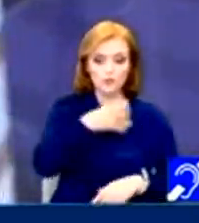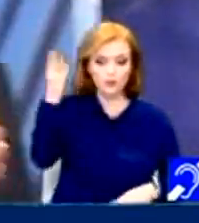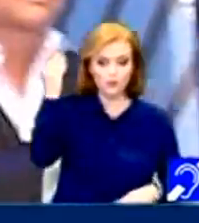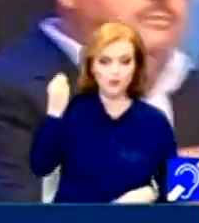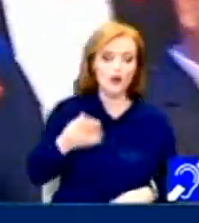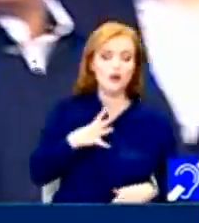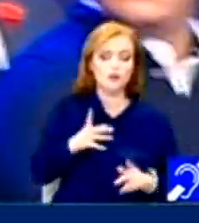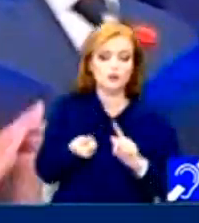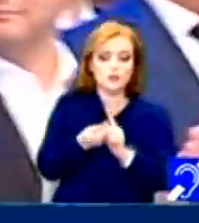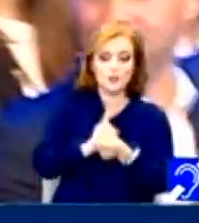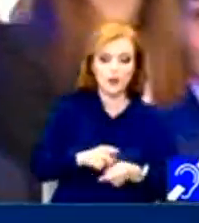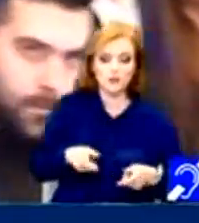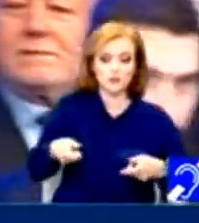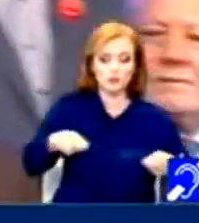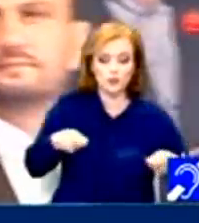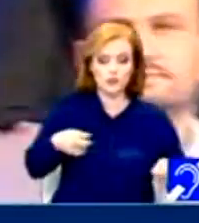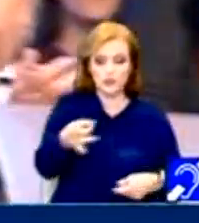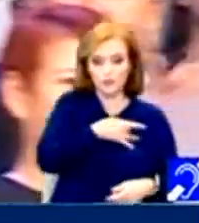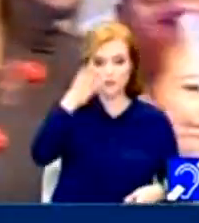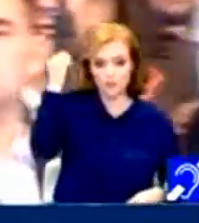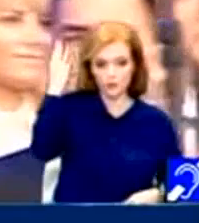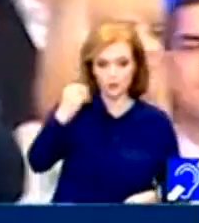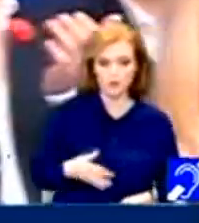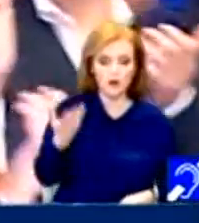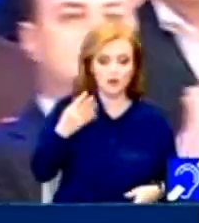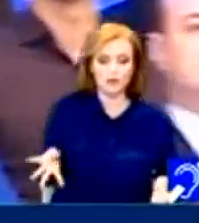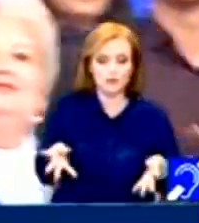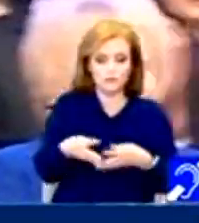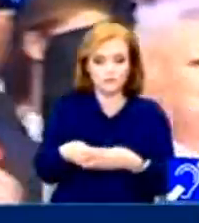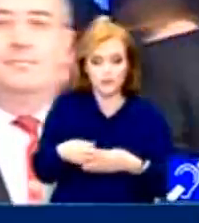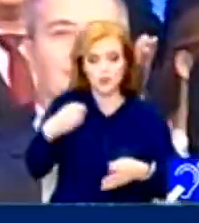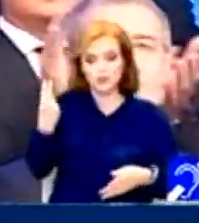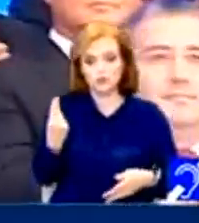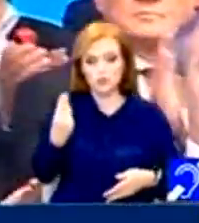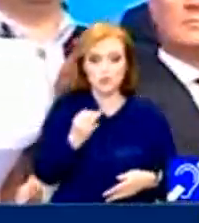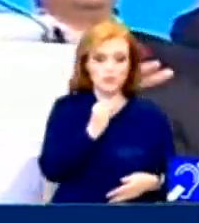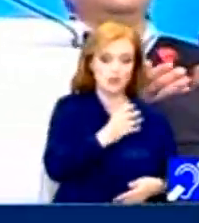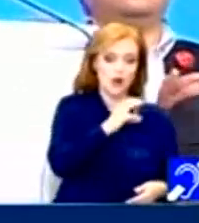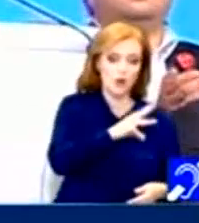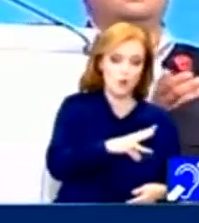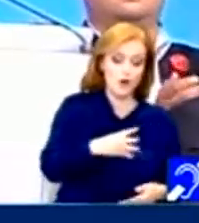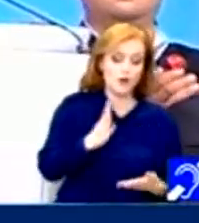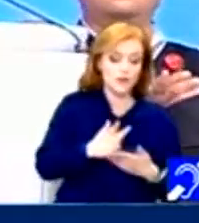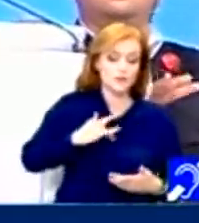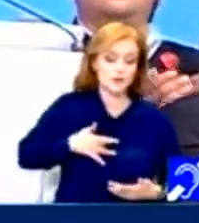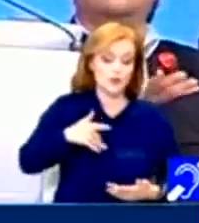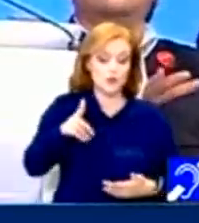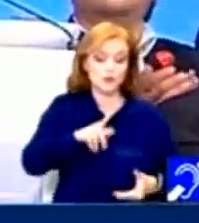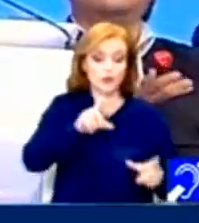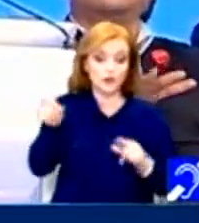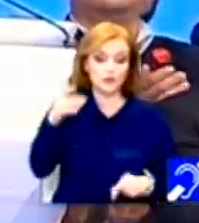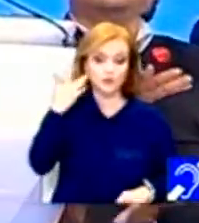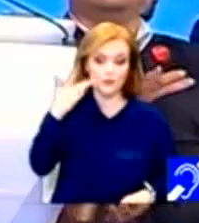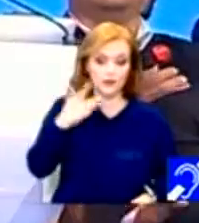imediat după preluarea puterii de către coaliția PSRM Acum. Se vehiculează că acesta s-ar afla în Statele Unite ale